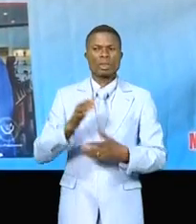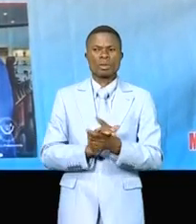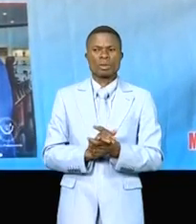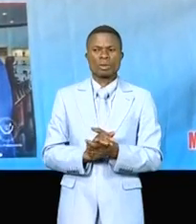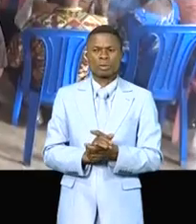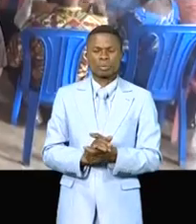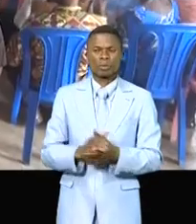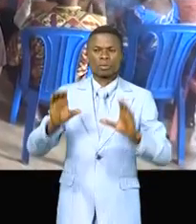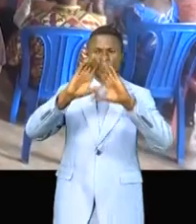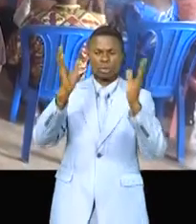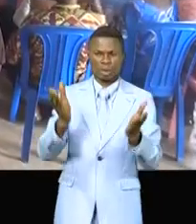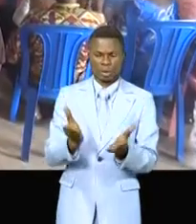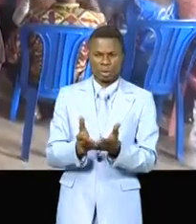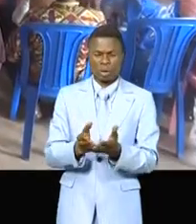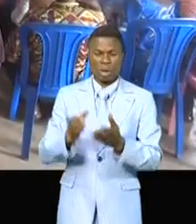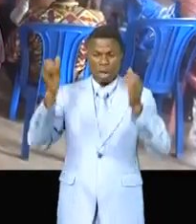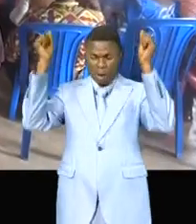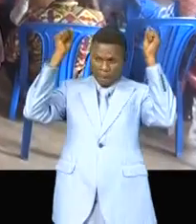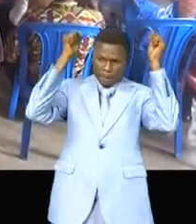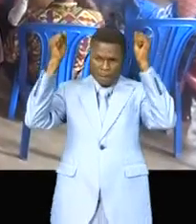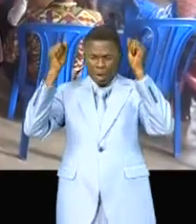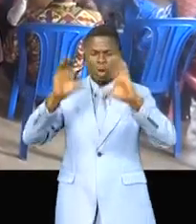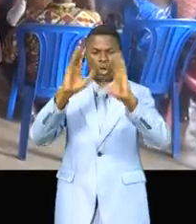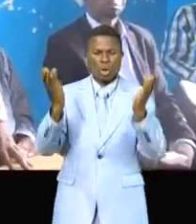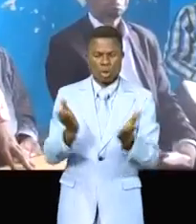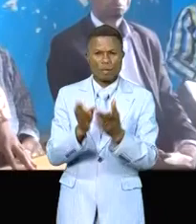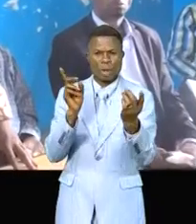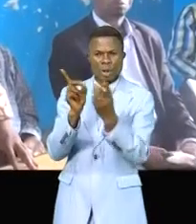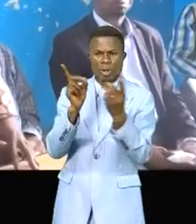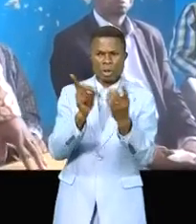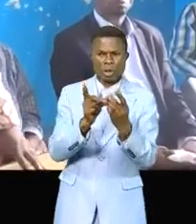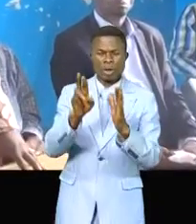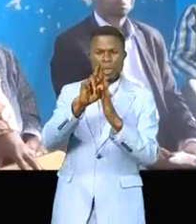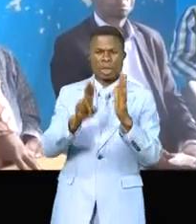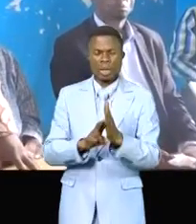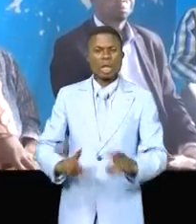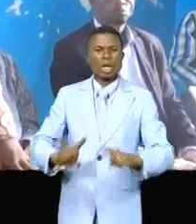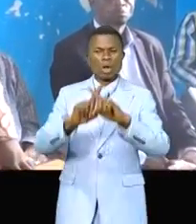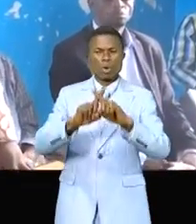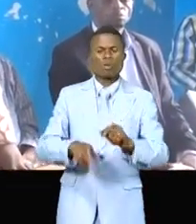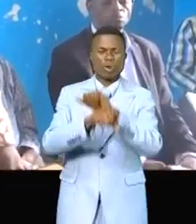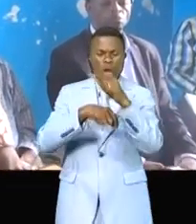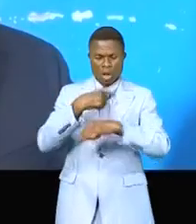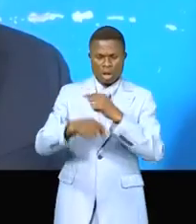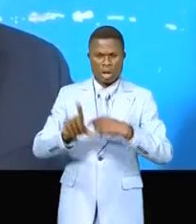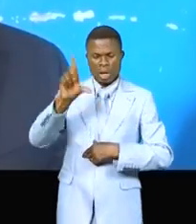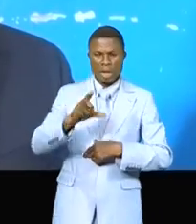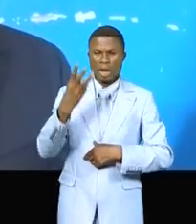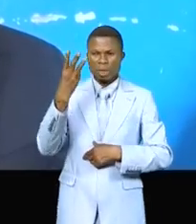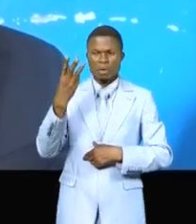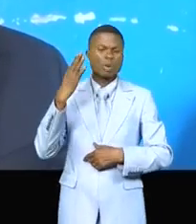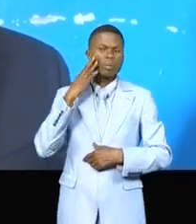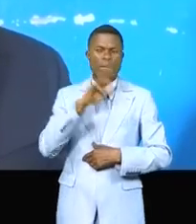C'est par la commune urbano-rurale de Maluku que la commission consultative de règlement des conflits coutumiers a démarré le lundi